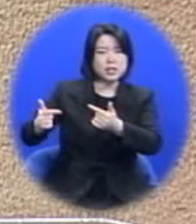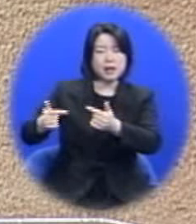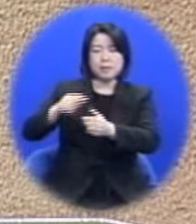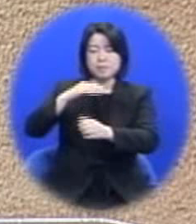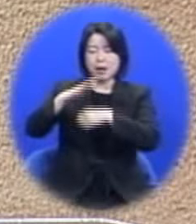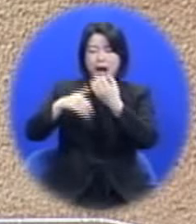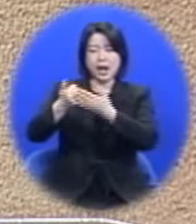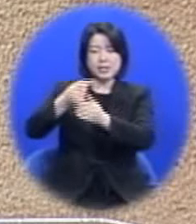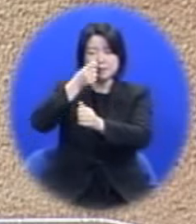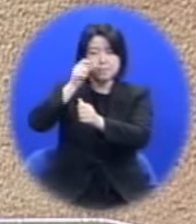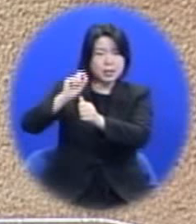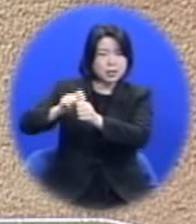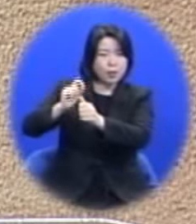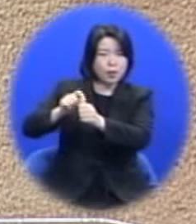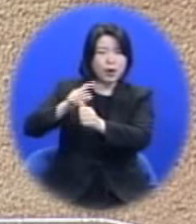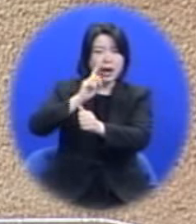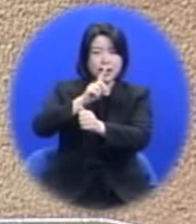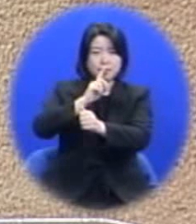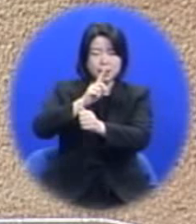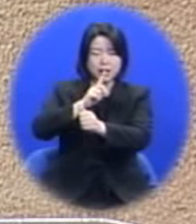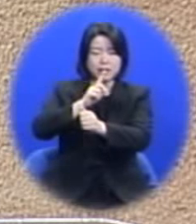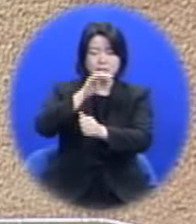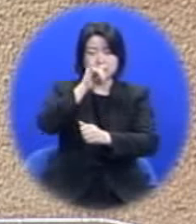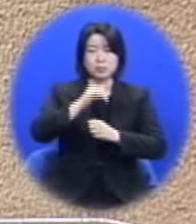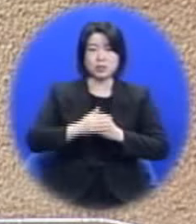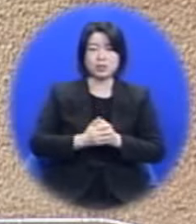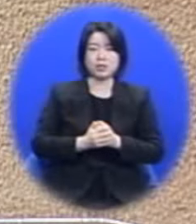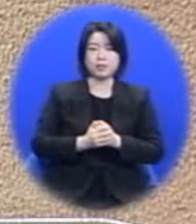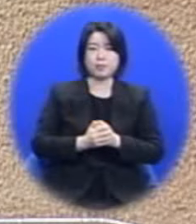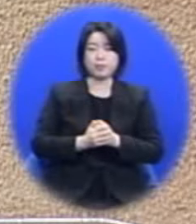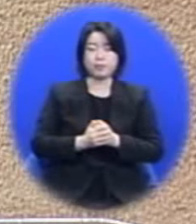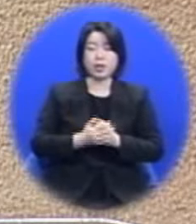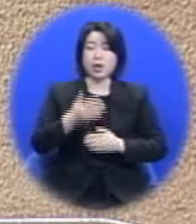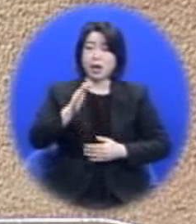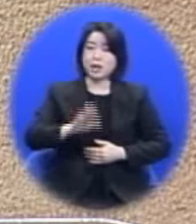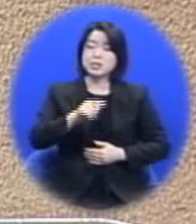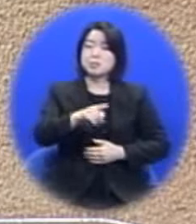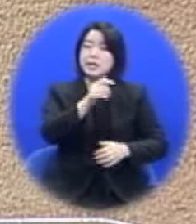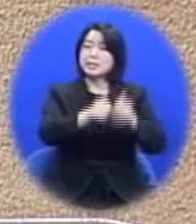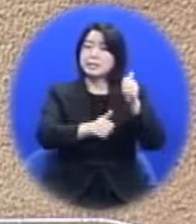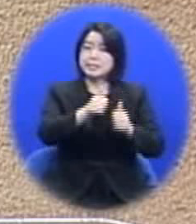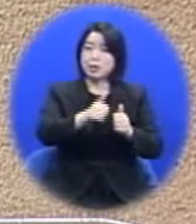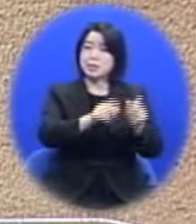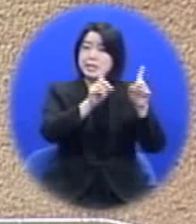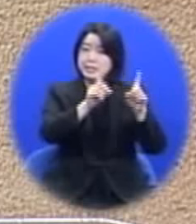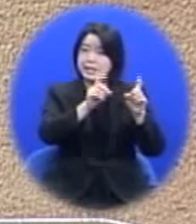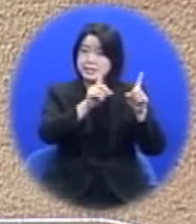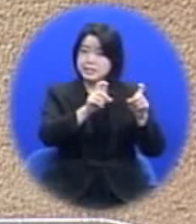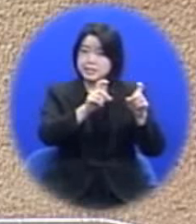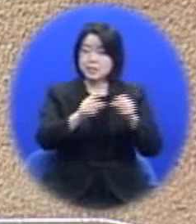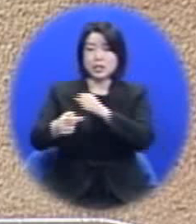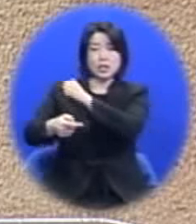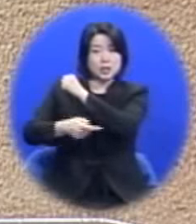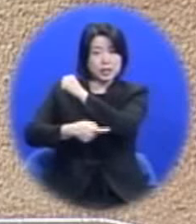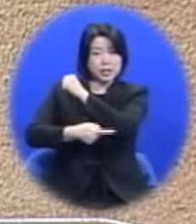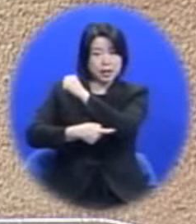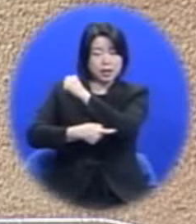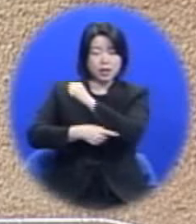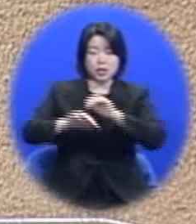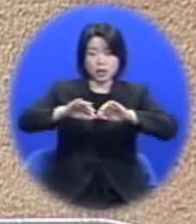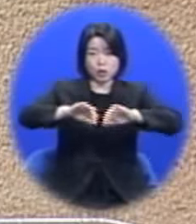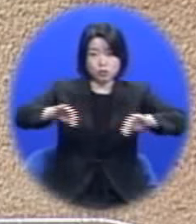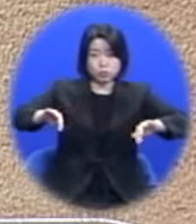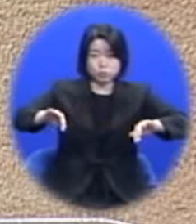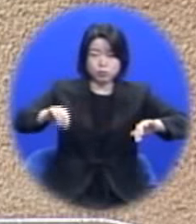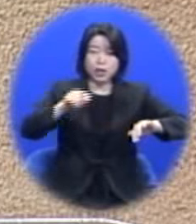거죠. 그러나 시험을 이렇게 테스트와 또는 유혹 이렇게 구분하는